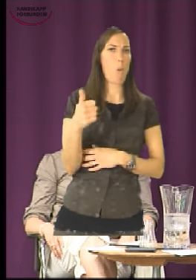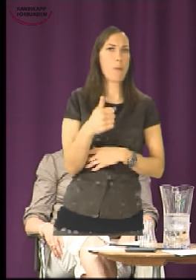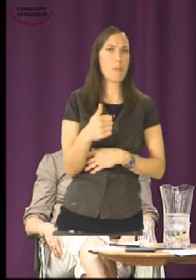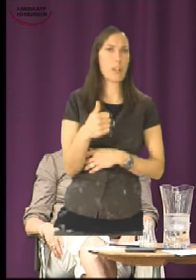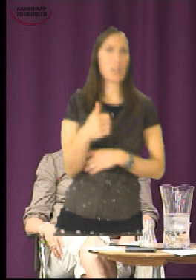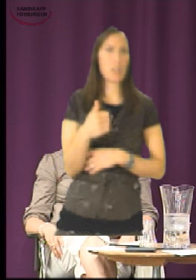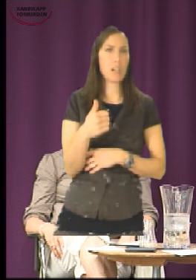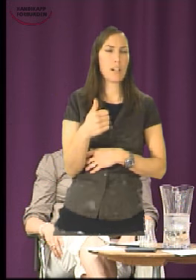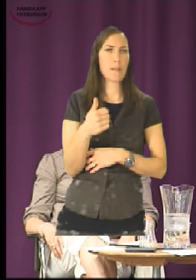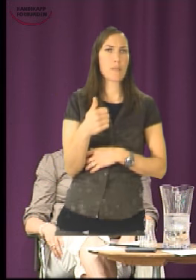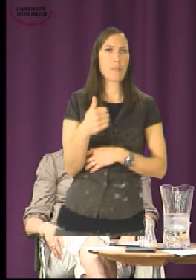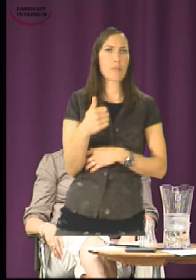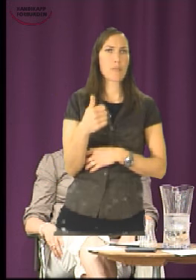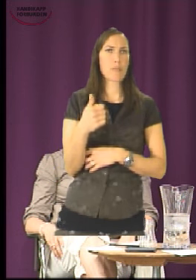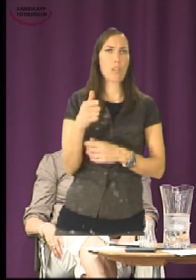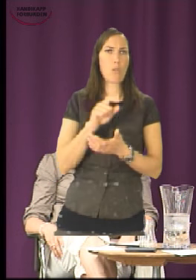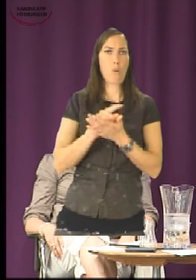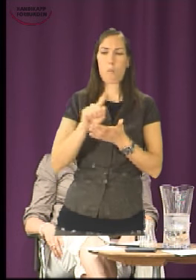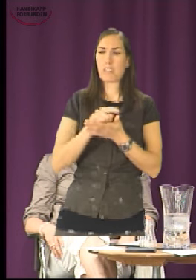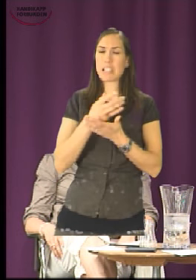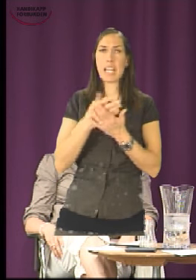som fokuseras bland annat i